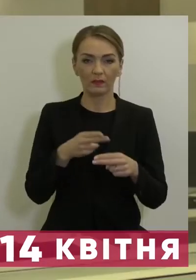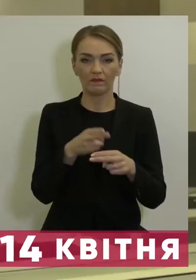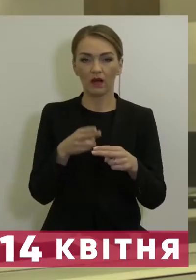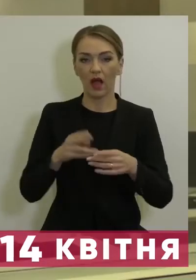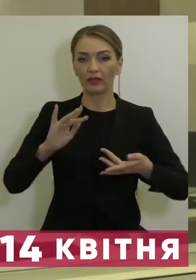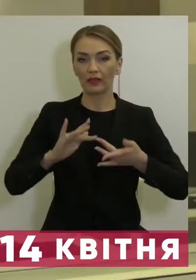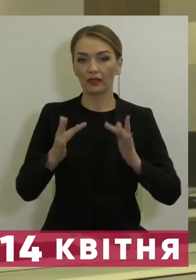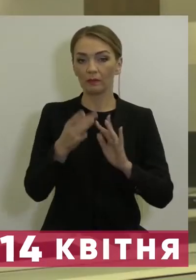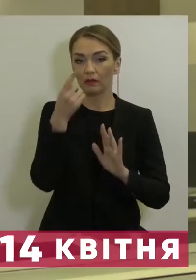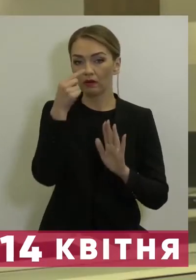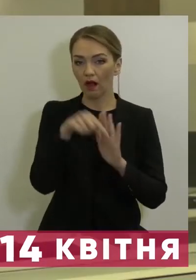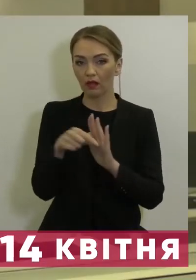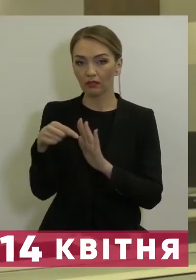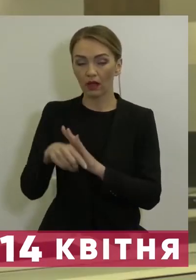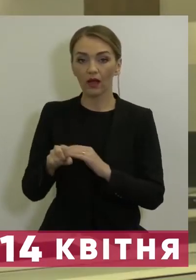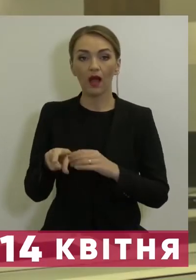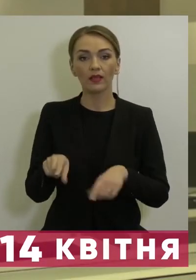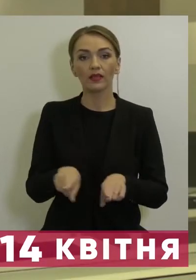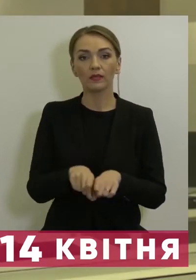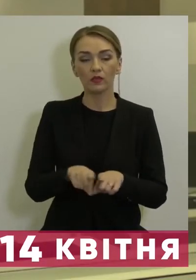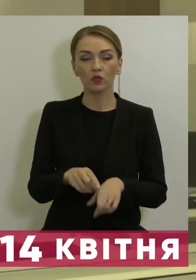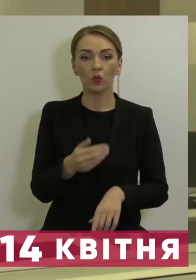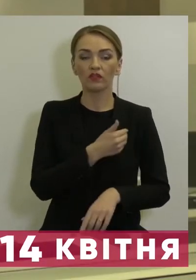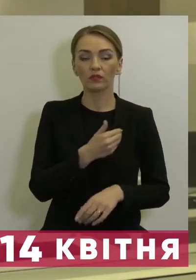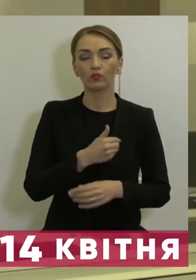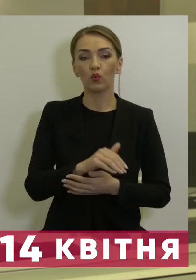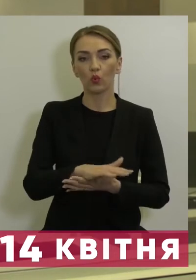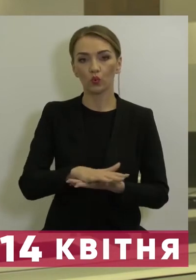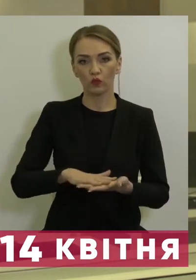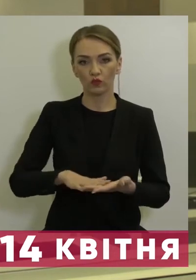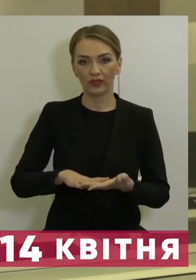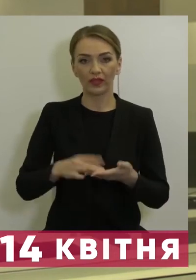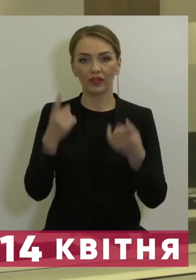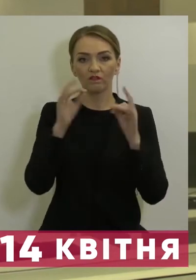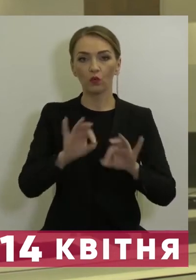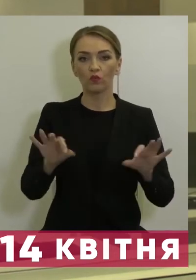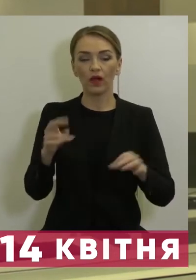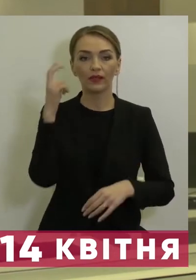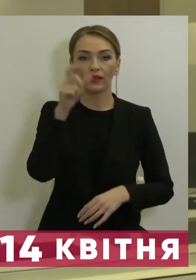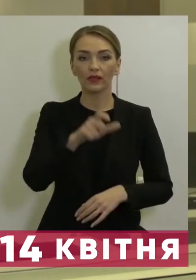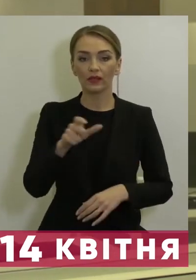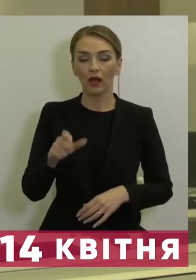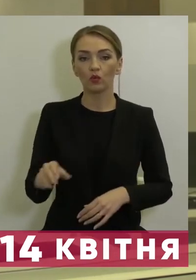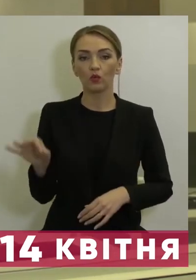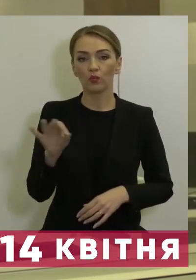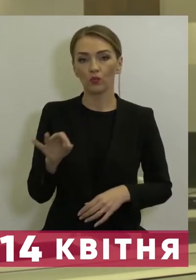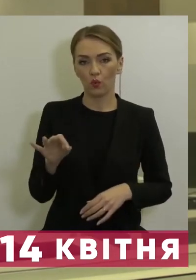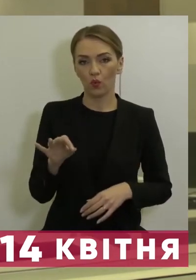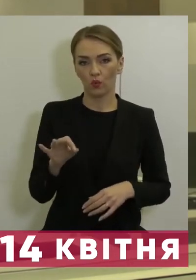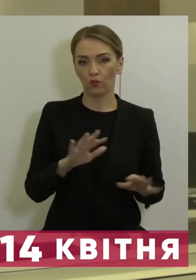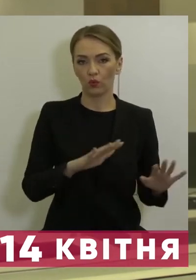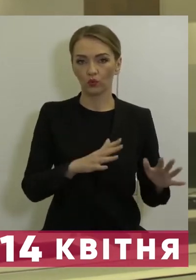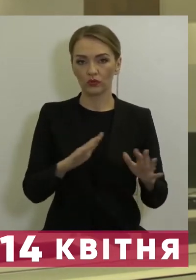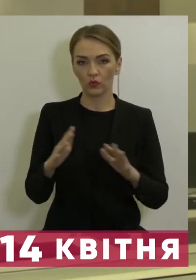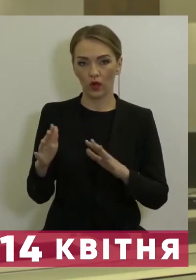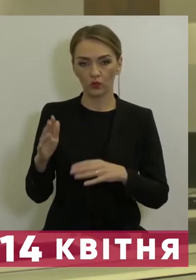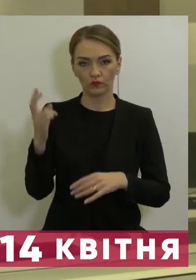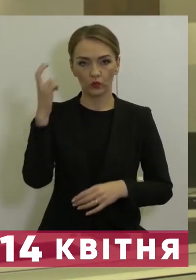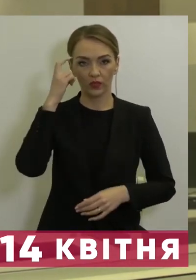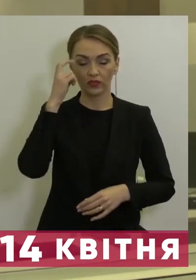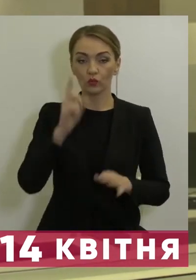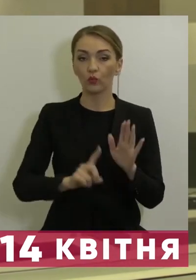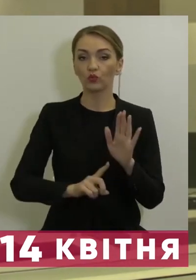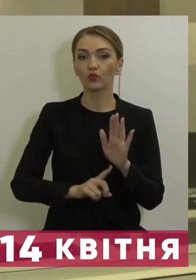Але, тим не менш, я хотів би продовжити і проінформувати киян про поточну ситуацію в столиці.